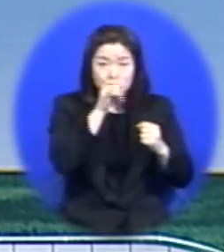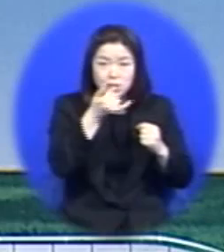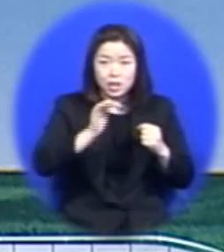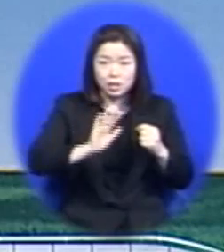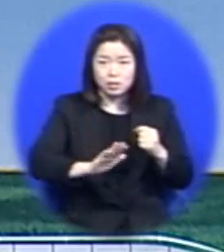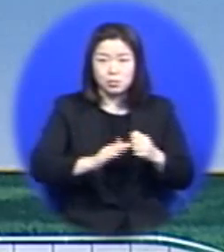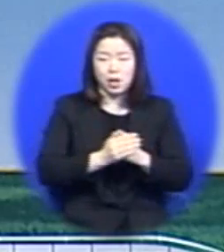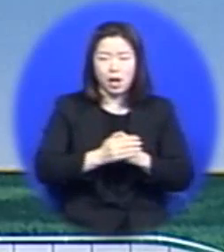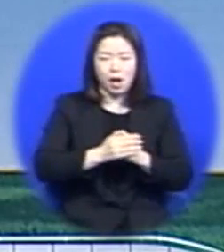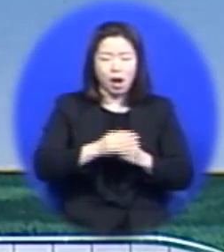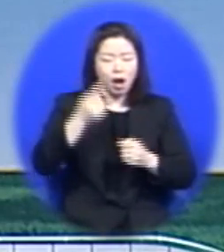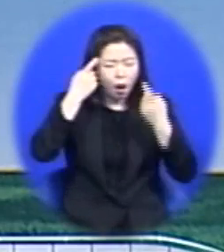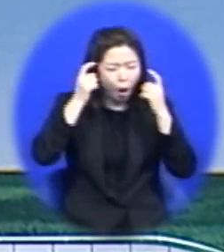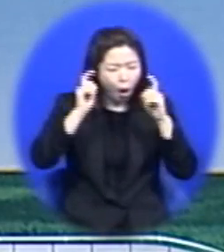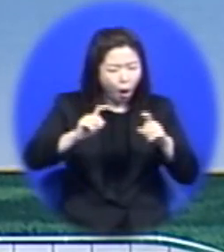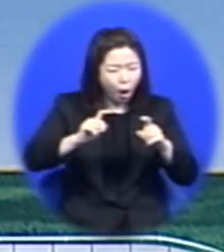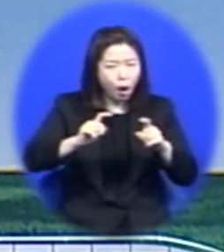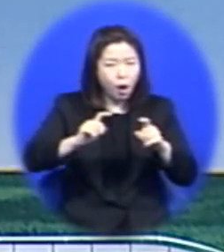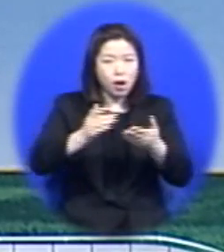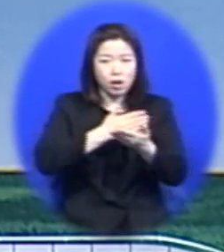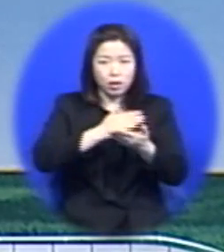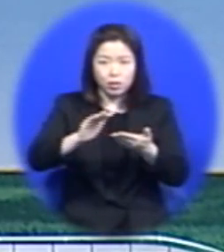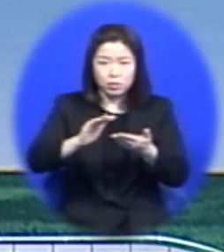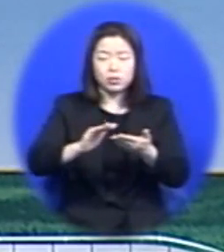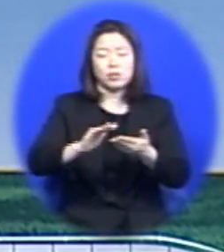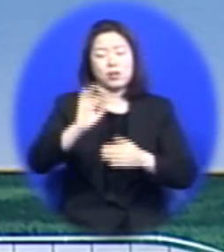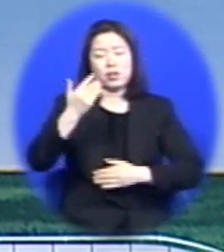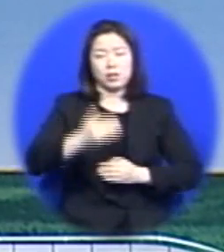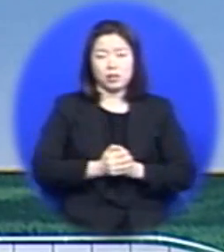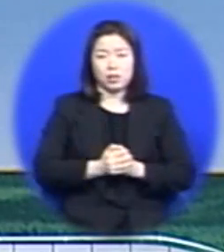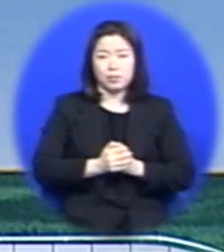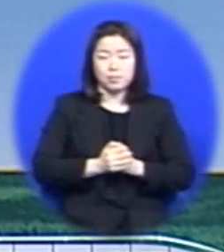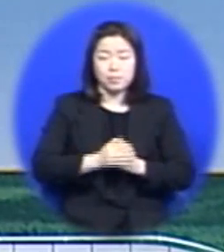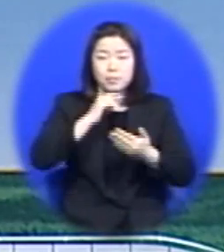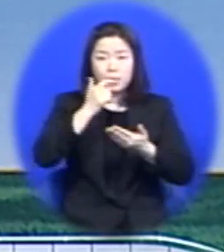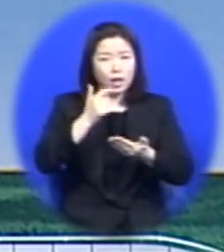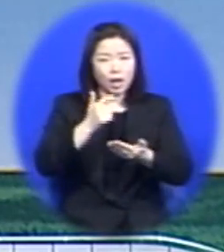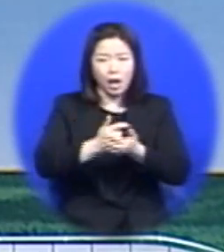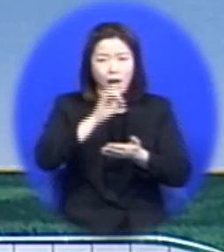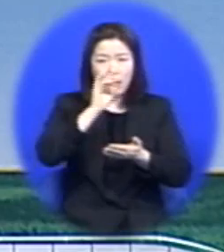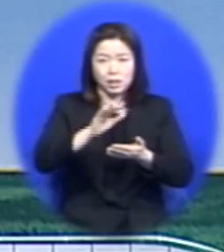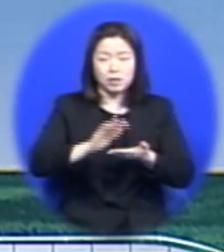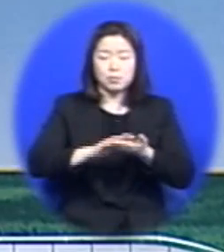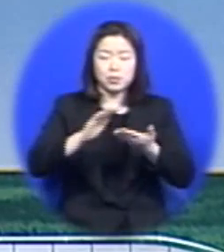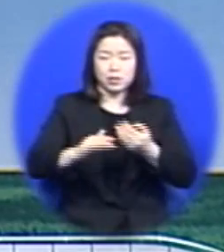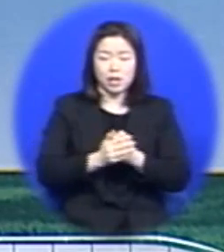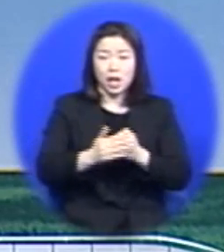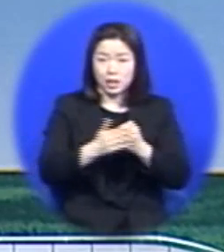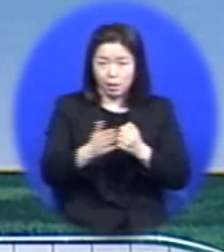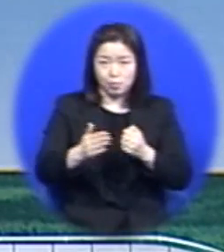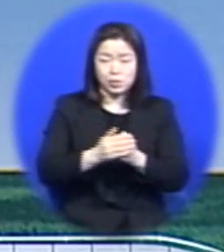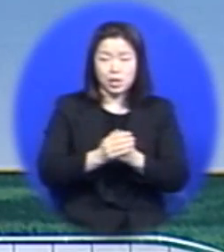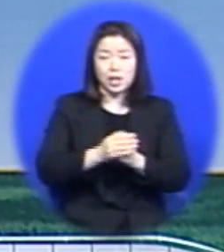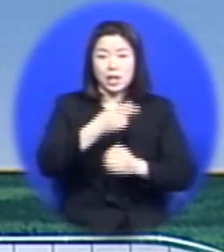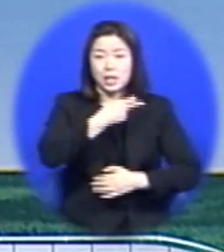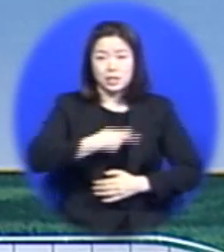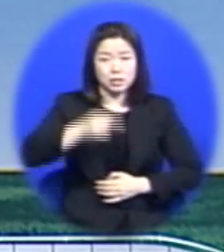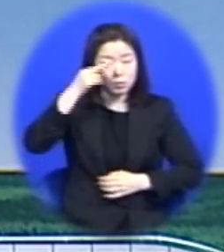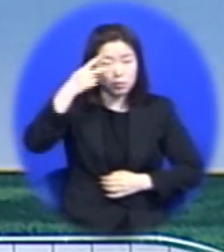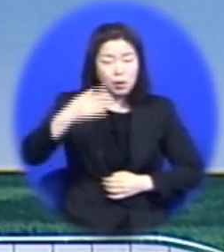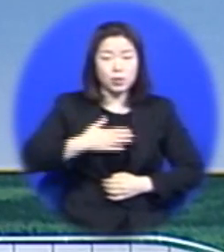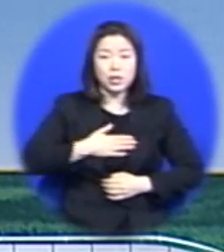어리석은 미혹은 분별해야 합니다. 속아 넘어가서는 안 된다 말이죠. 그래서 사도 바울이